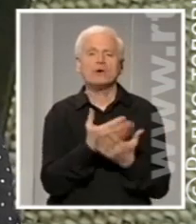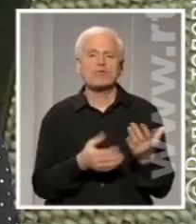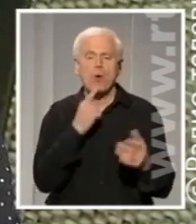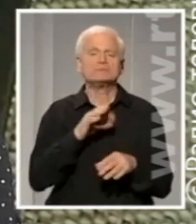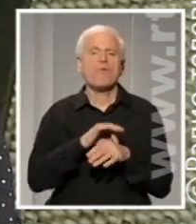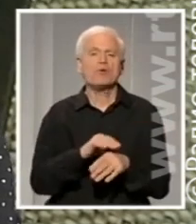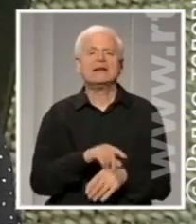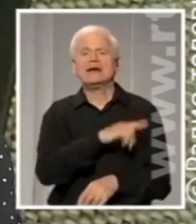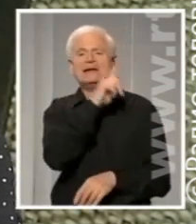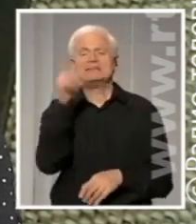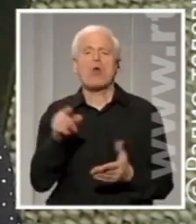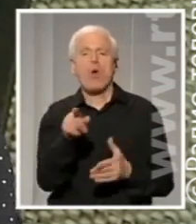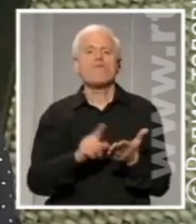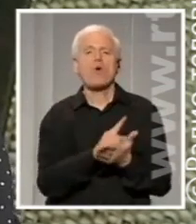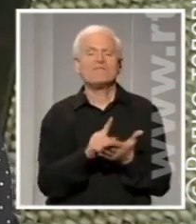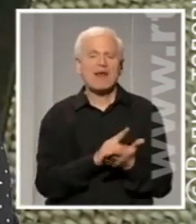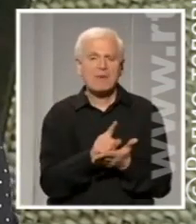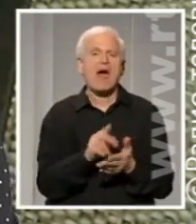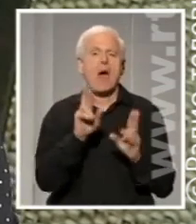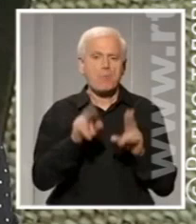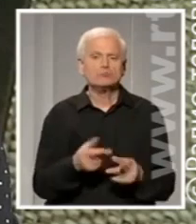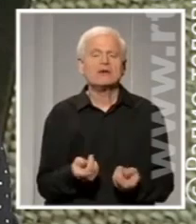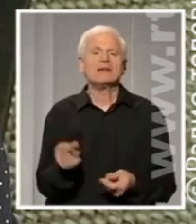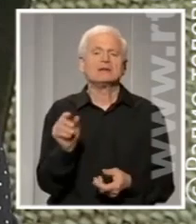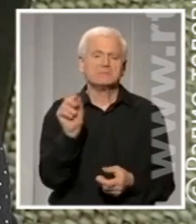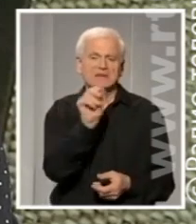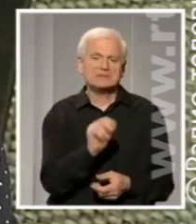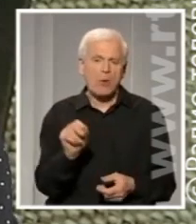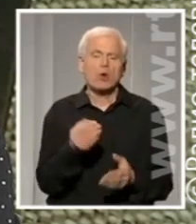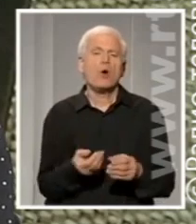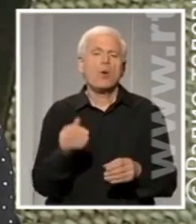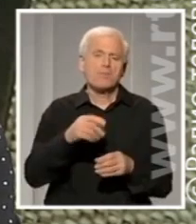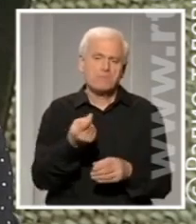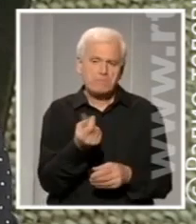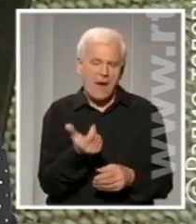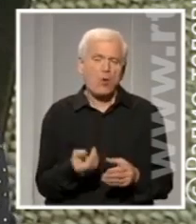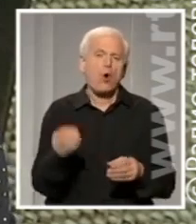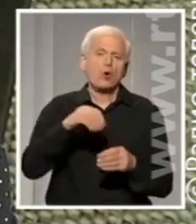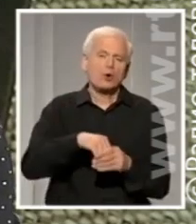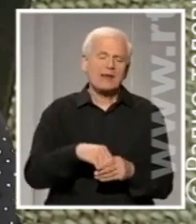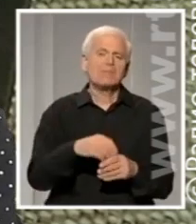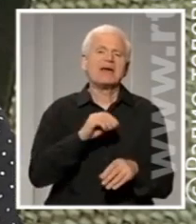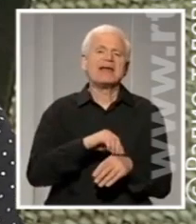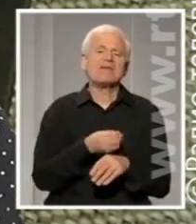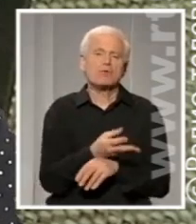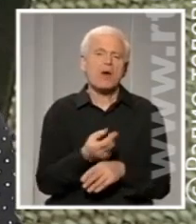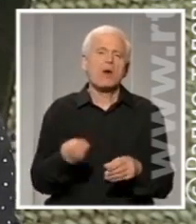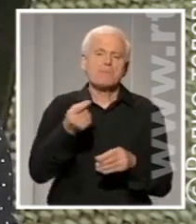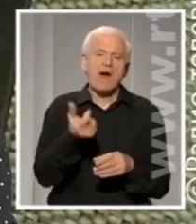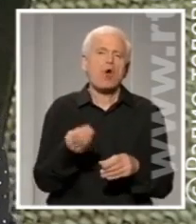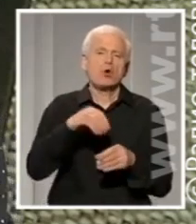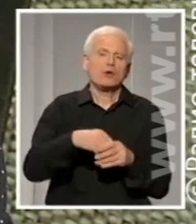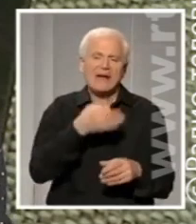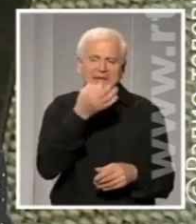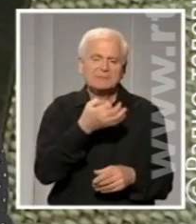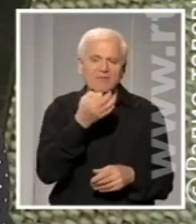vodili tokom celog ovog perioda može da se zaokruži uz neka dodatne informacije, dodatna ispitivanja,